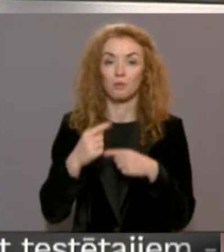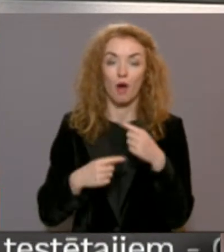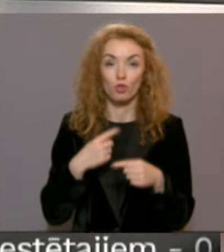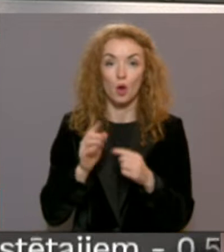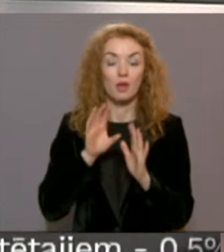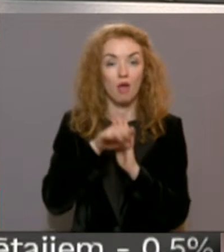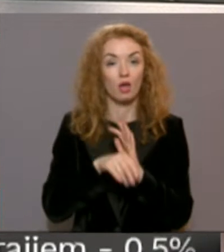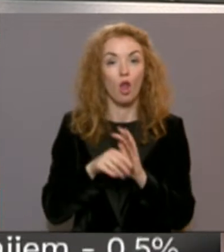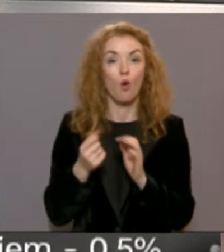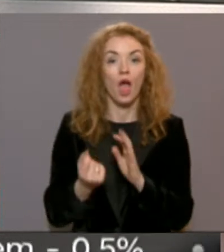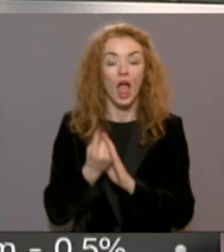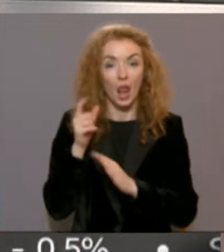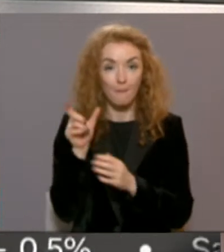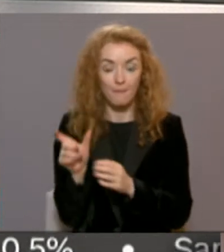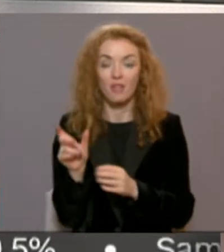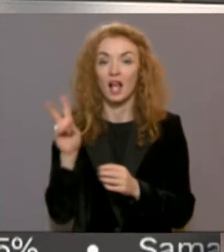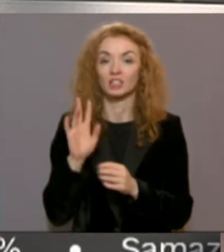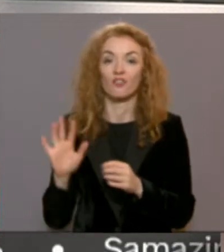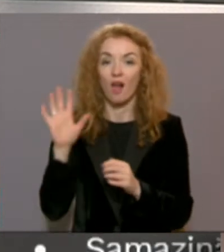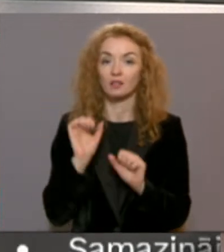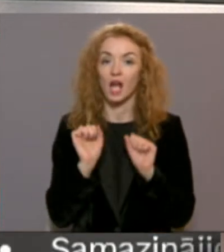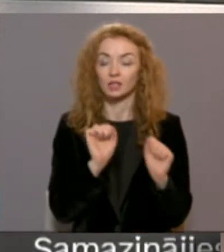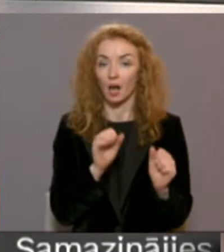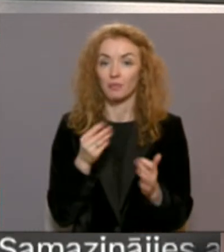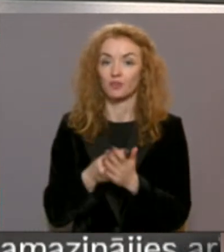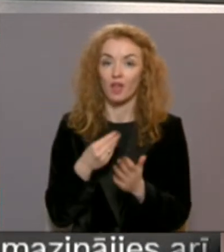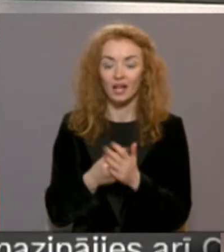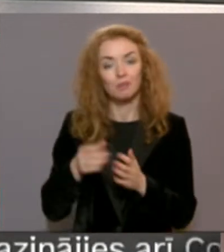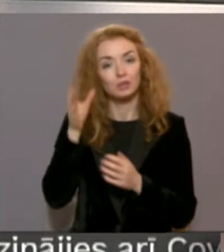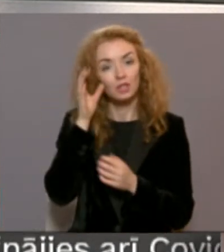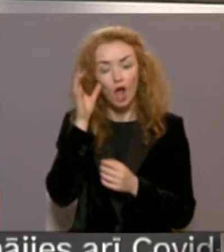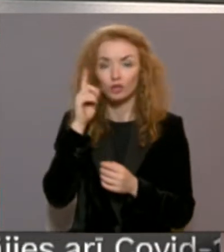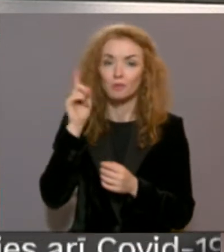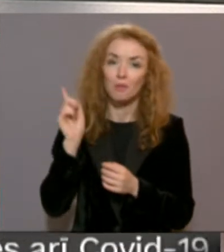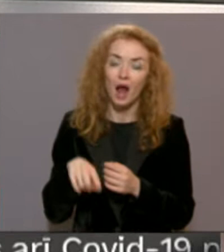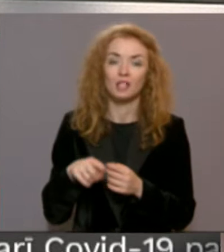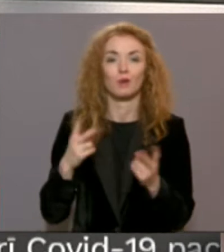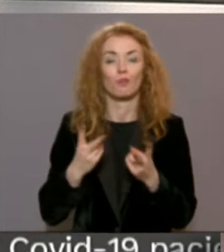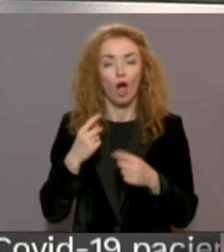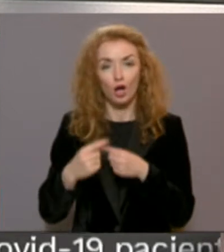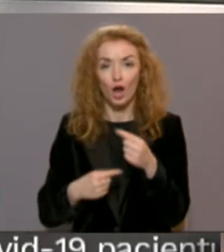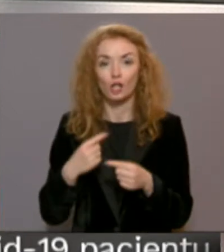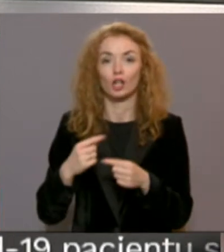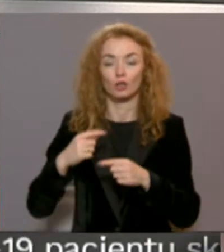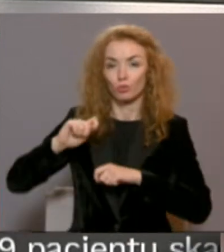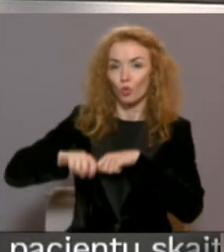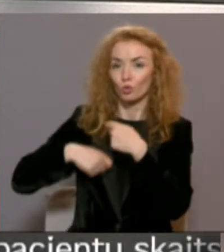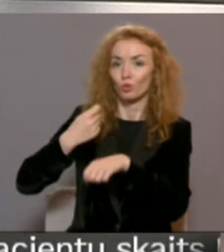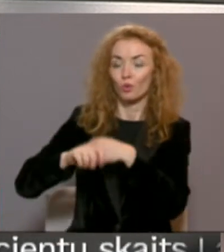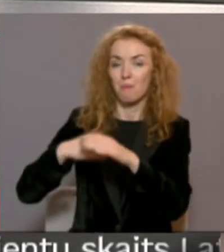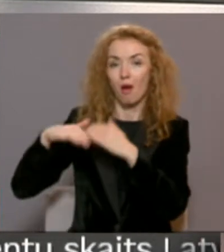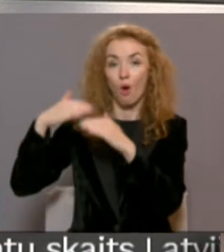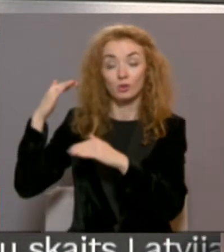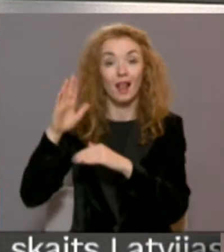iekļauti elementi, kas ir valsts aizsargājamas vērtības. Zināšanas, prasmes, paražas, ko nodod no paaudzes paaudzē.